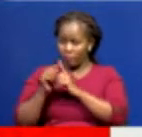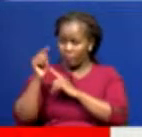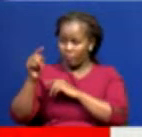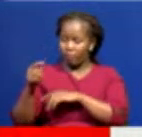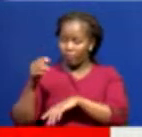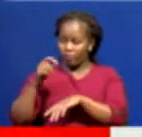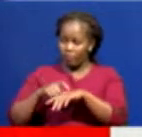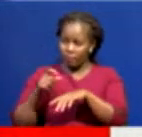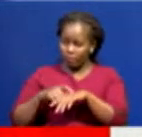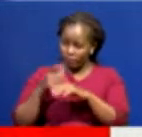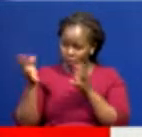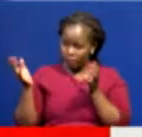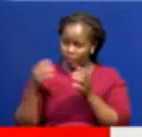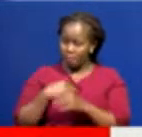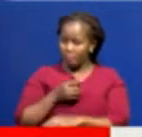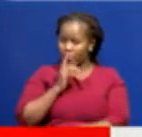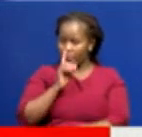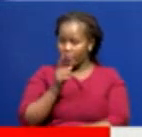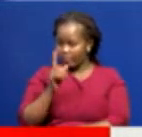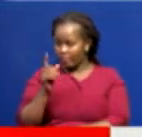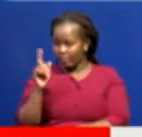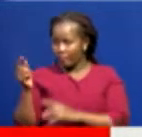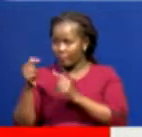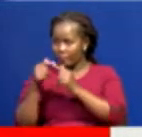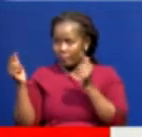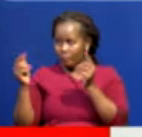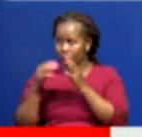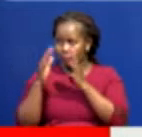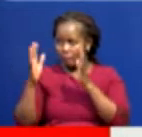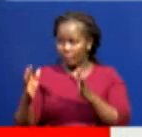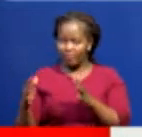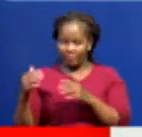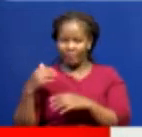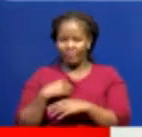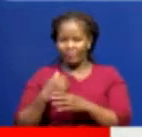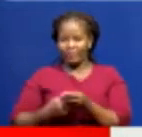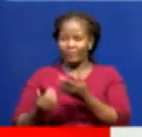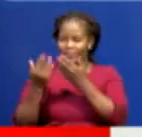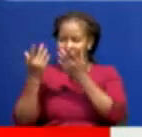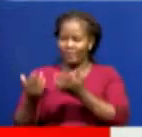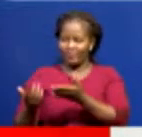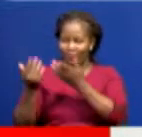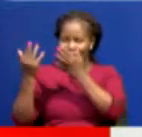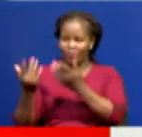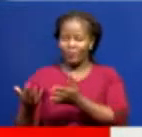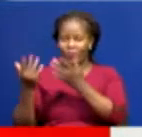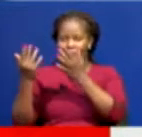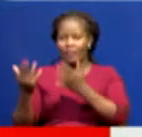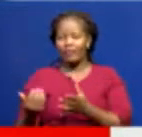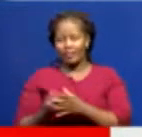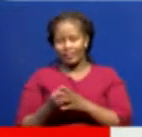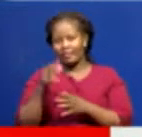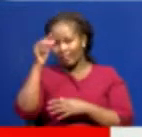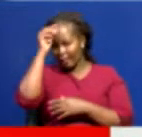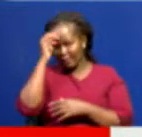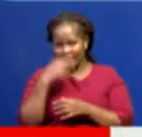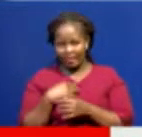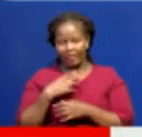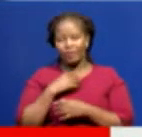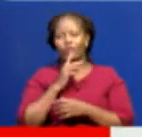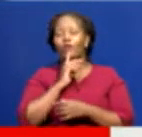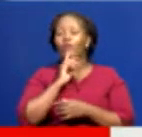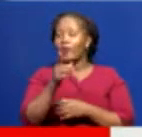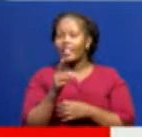kuwatahadharisha viongozi wa upinzani kwamba kutakuwa na moto. Yes, kwa sababu serikali imeamua, haiwezekani